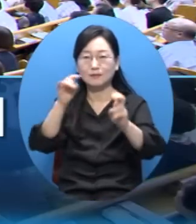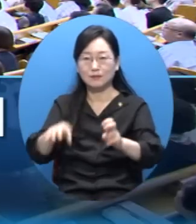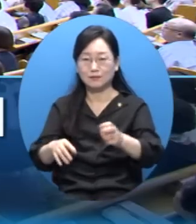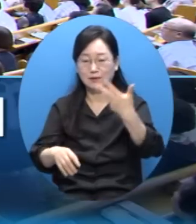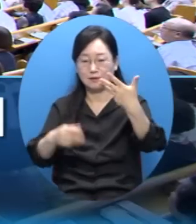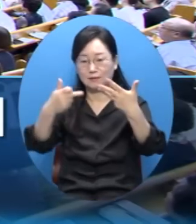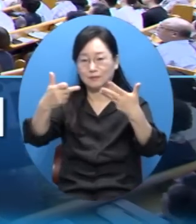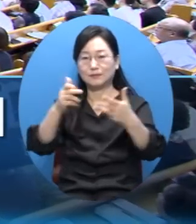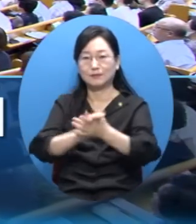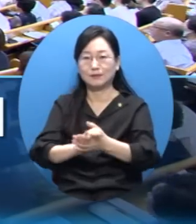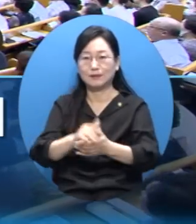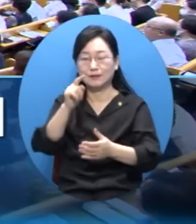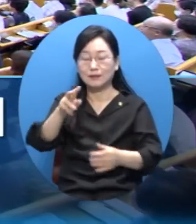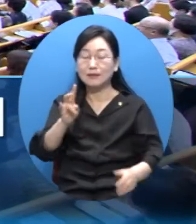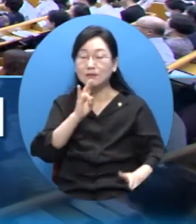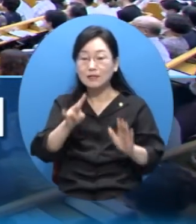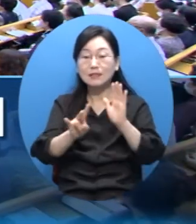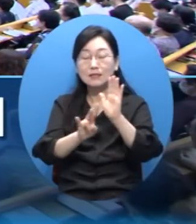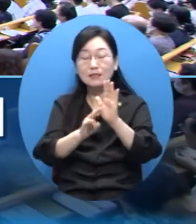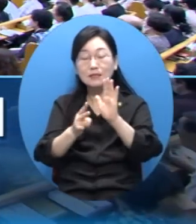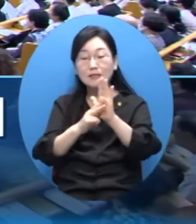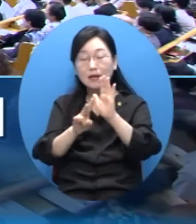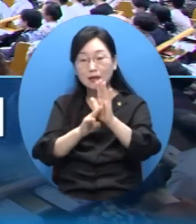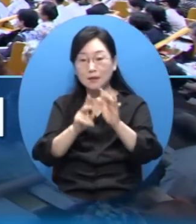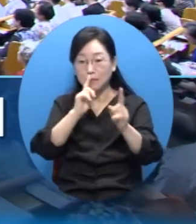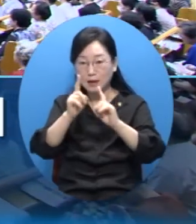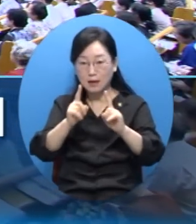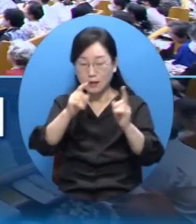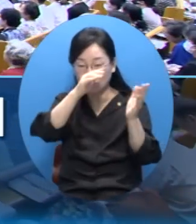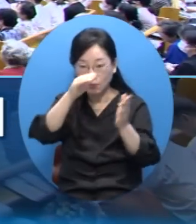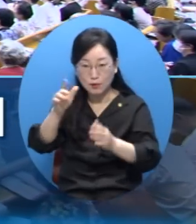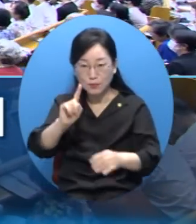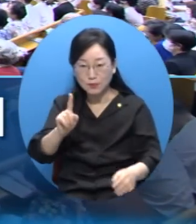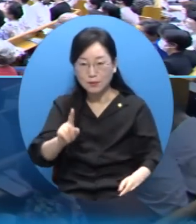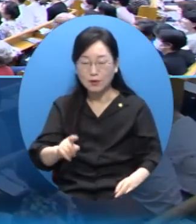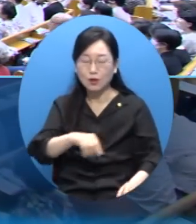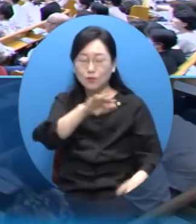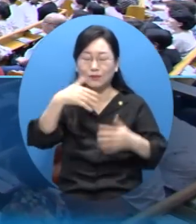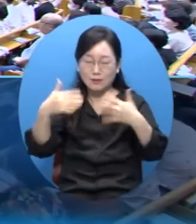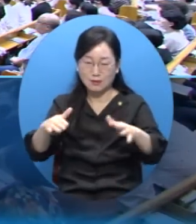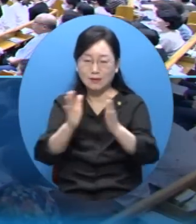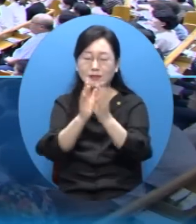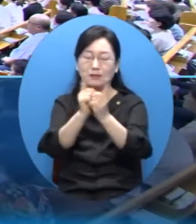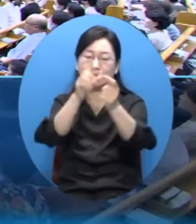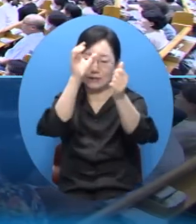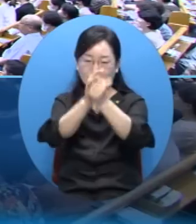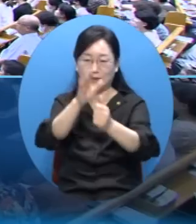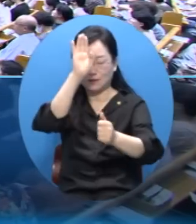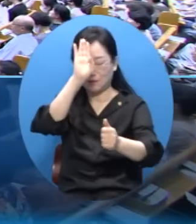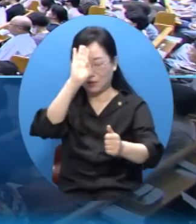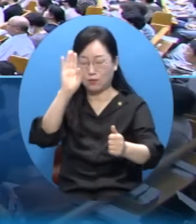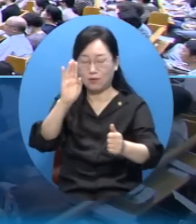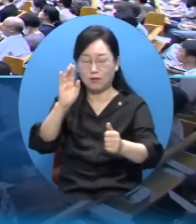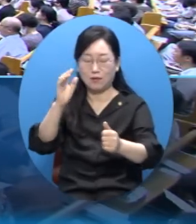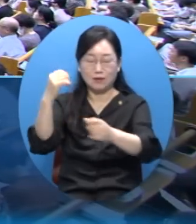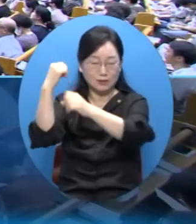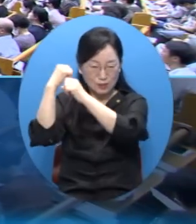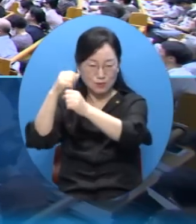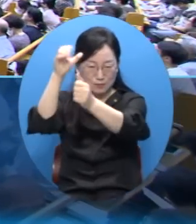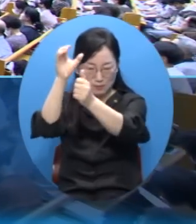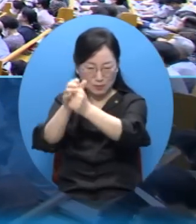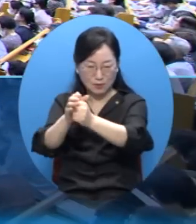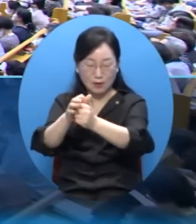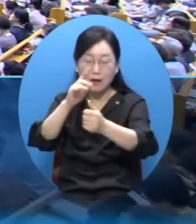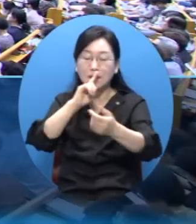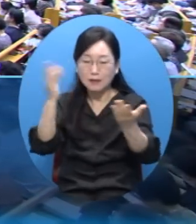10절을 말씀합니다. 이는 선지자 이사야를 통하여 하신 말씀에 우리의 연약한 것을 친히 담당하시고 병을 짊어지셨다 함을 이루려 함이더라.